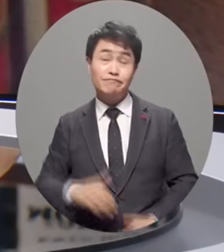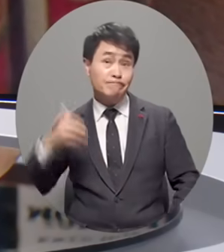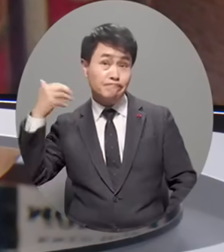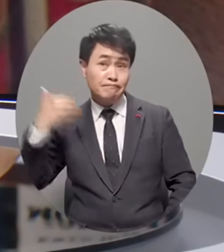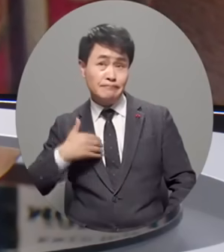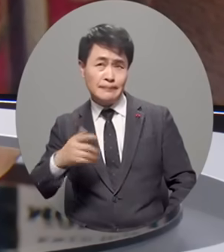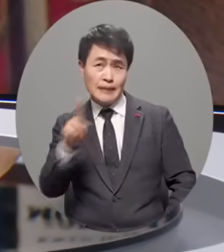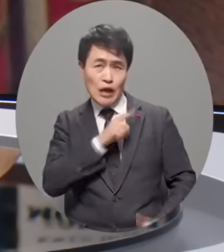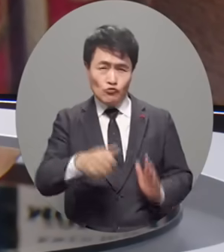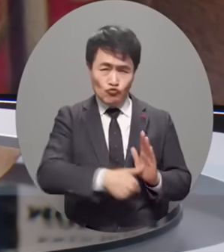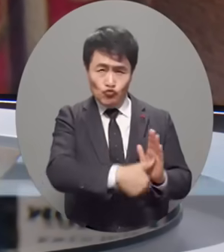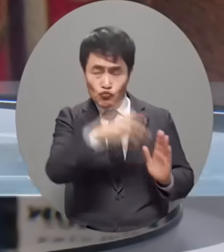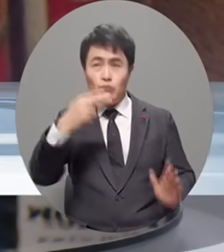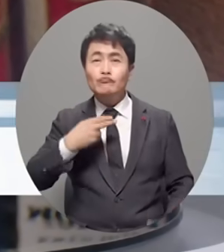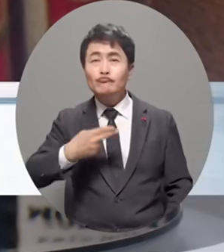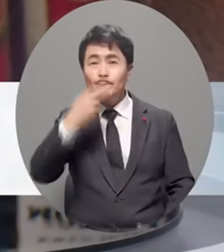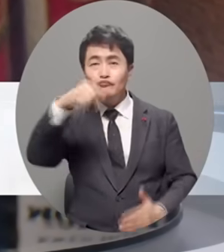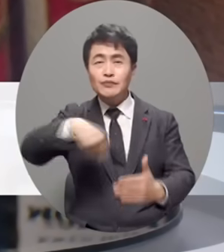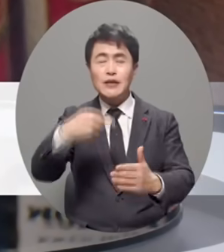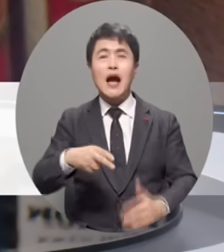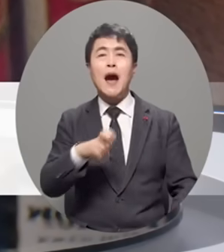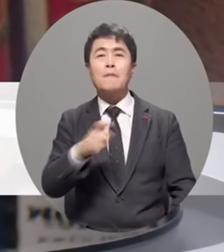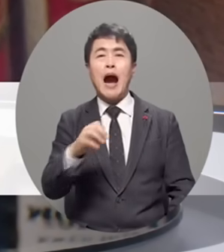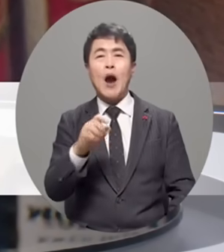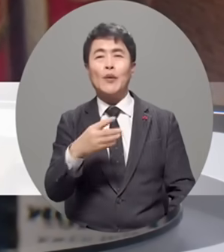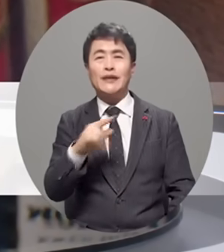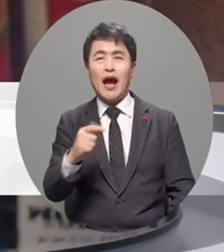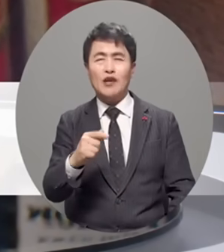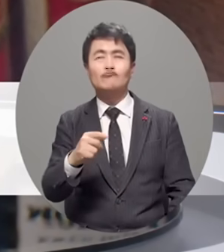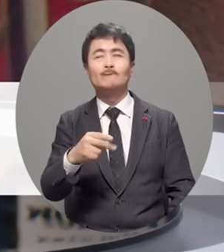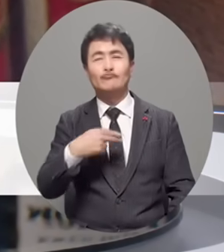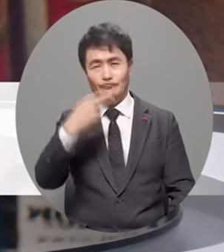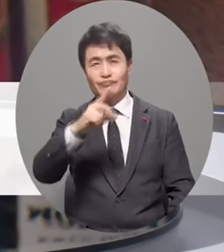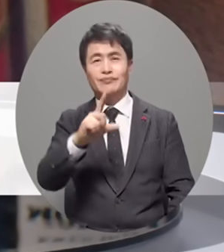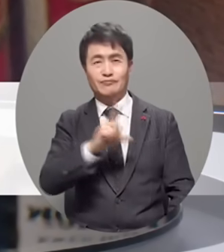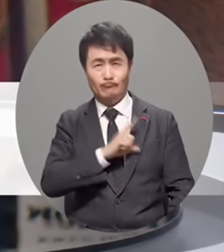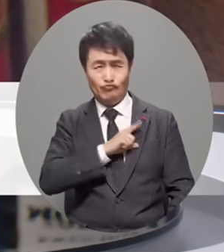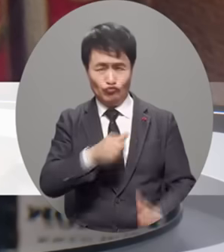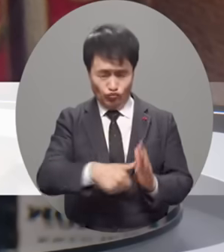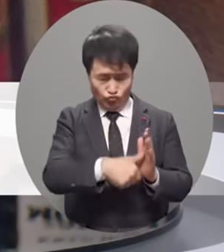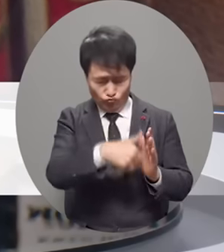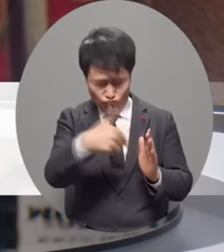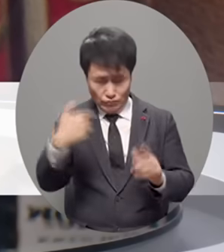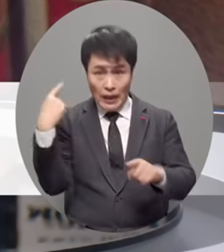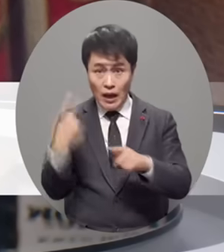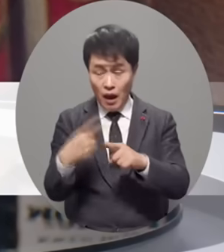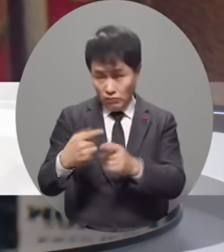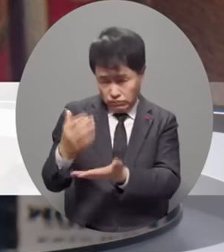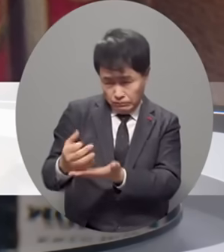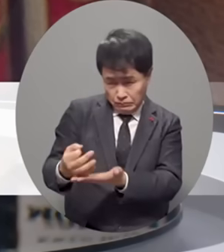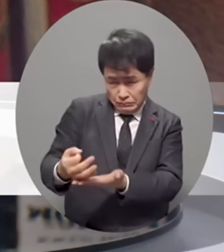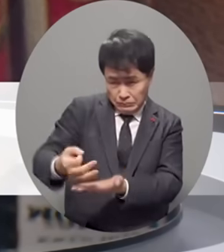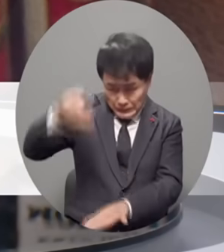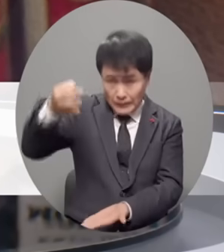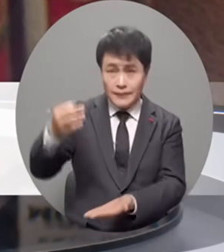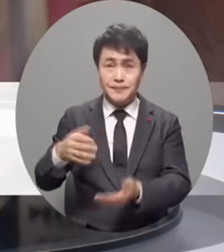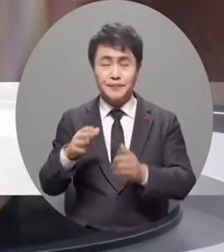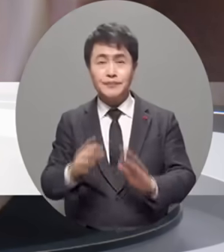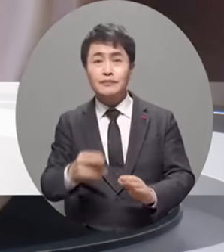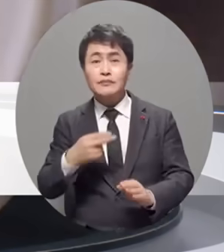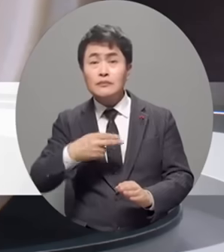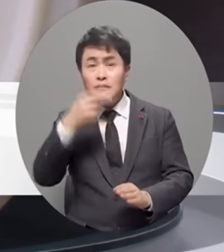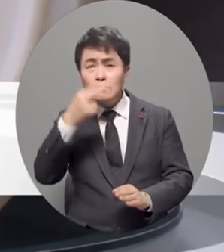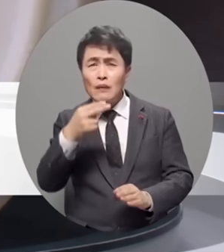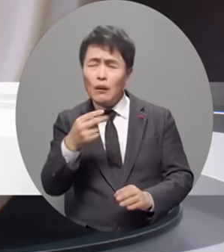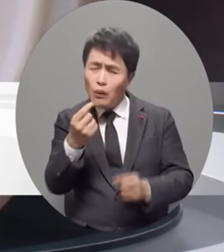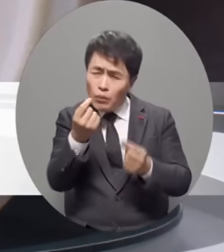중국에서 가장 유명한 술 중에 마오타이라는 술이 있습니다. 유명한 만큼 비싸기도 한데요. 그런데 이 술병에